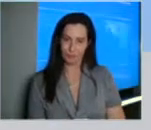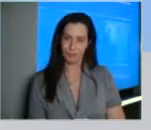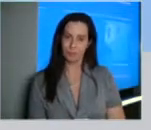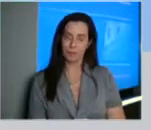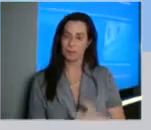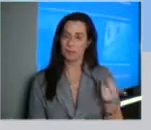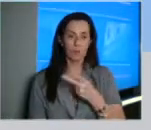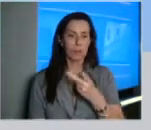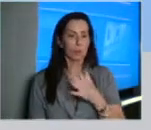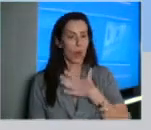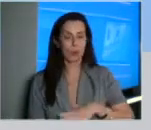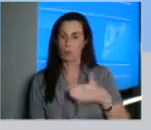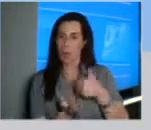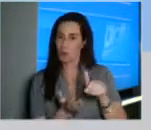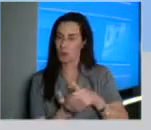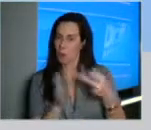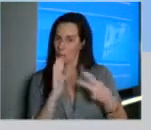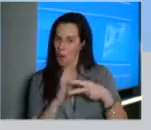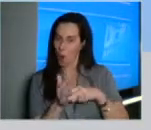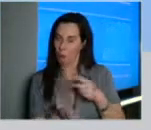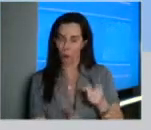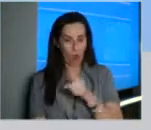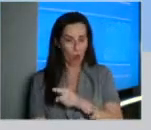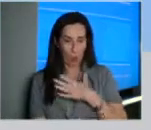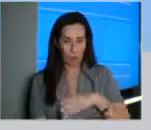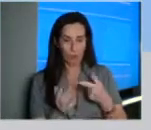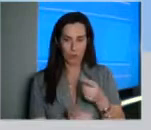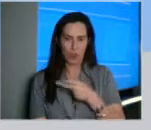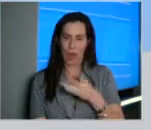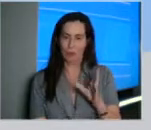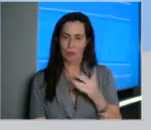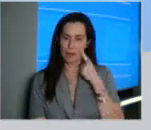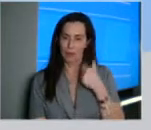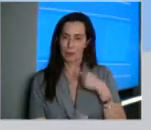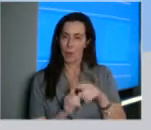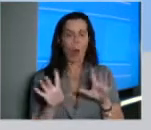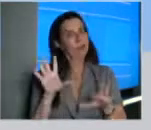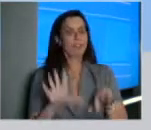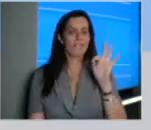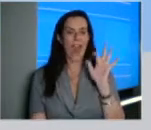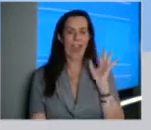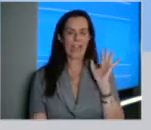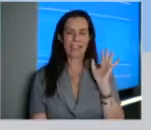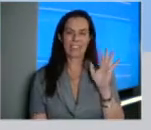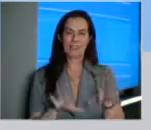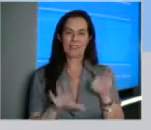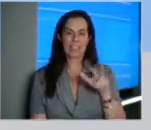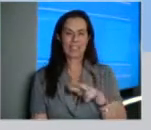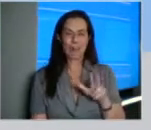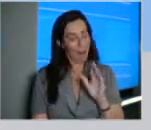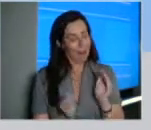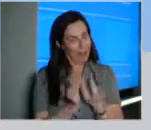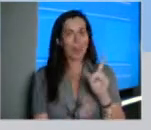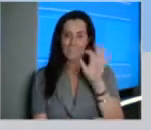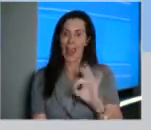לאחד מכם יש איזשהו רצון להמשיך בחיים פוליטיים בצורה כזו או אחרת? שניכם סוג של נבחרי ציבור, אמנם קטן,